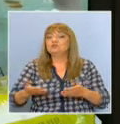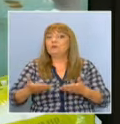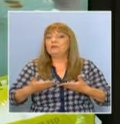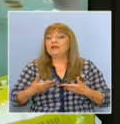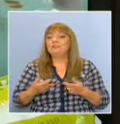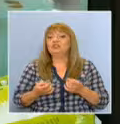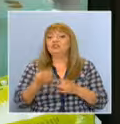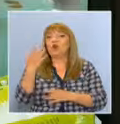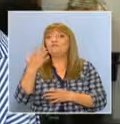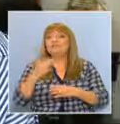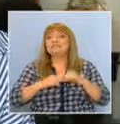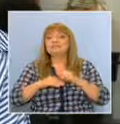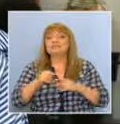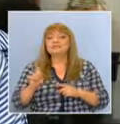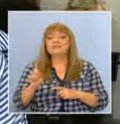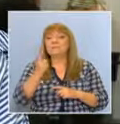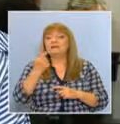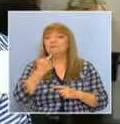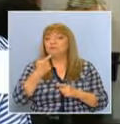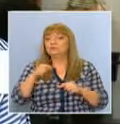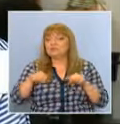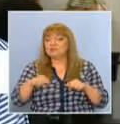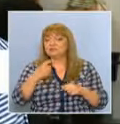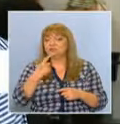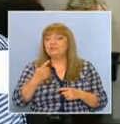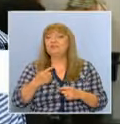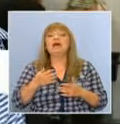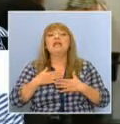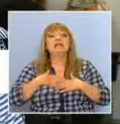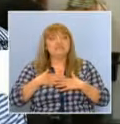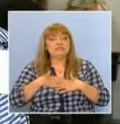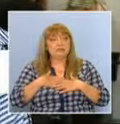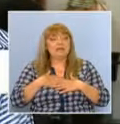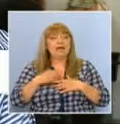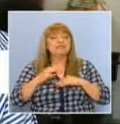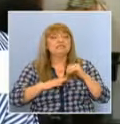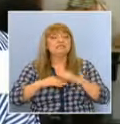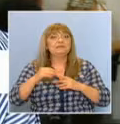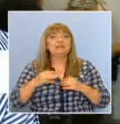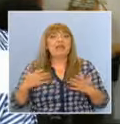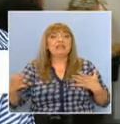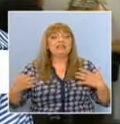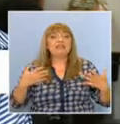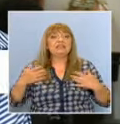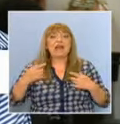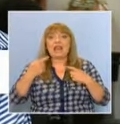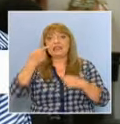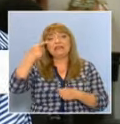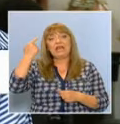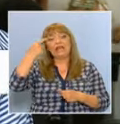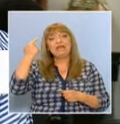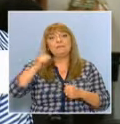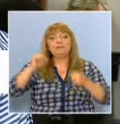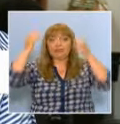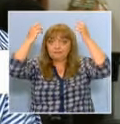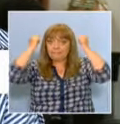първа година в професионалната гимназия по текстил и моден дизайн има специалност театрален грим и перуки. Това, което е